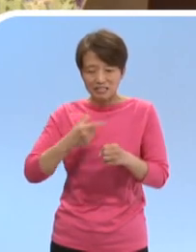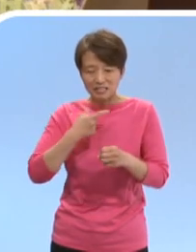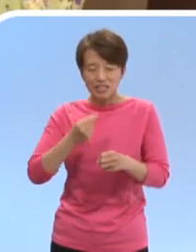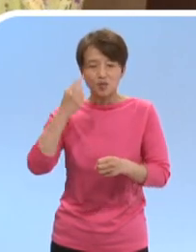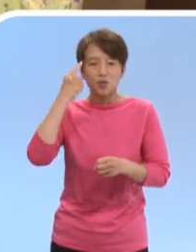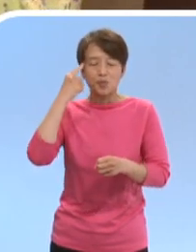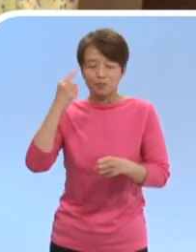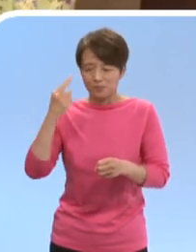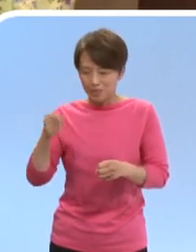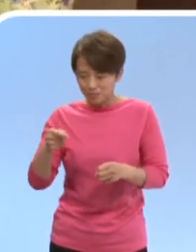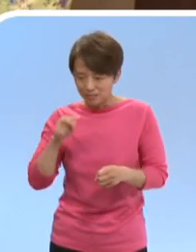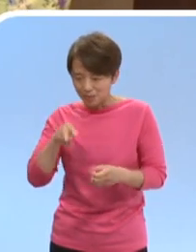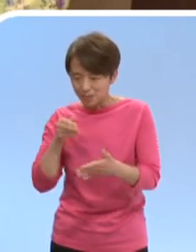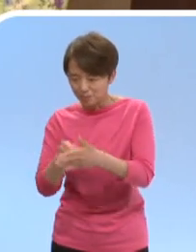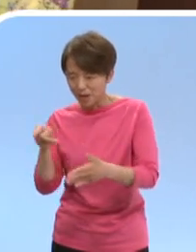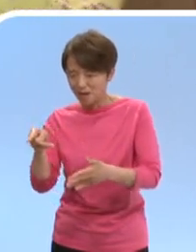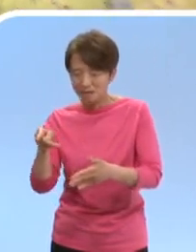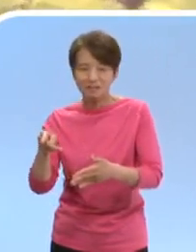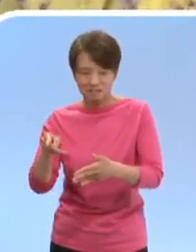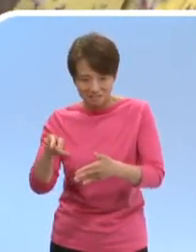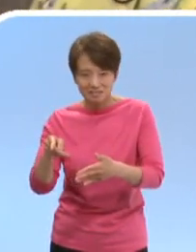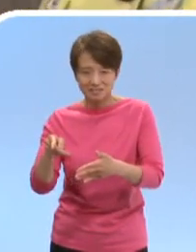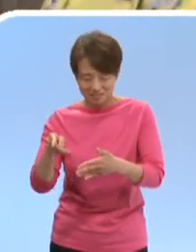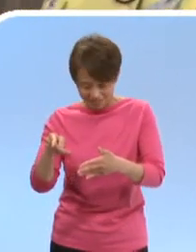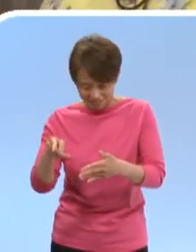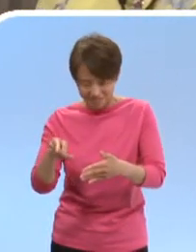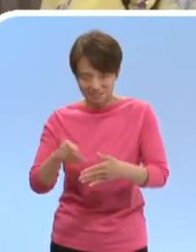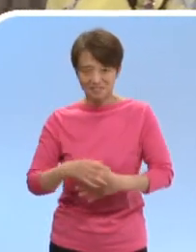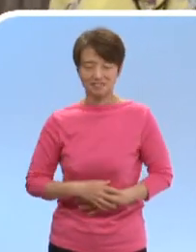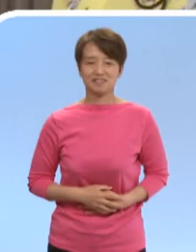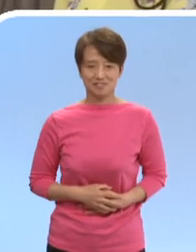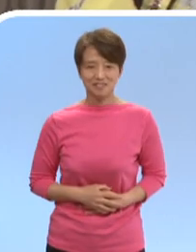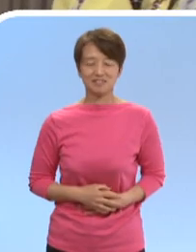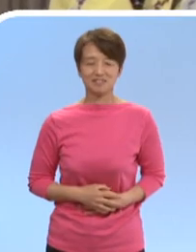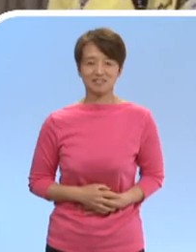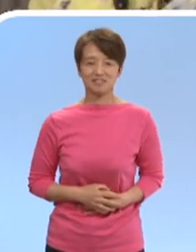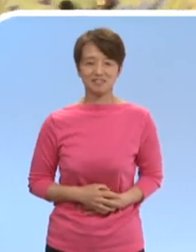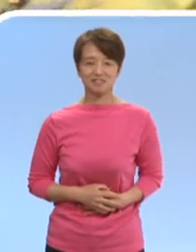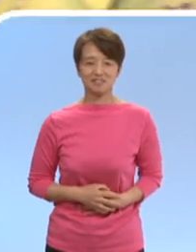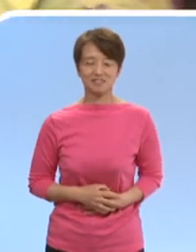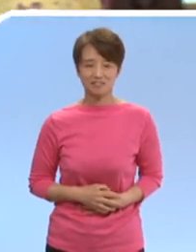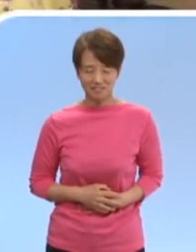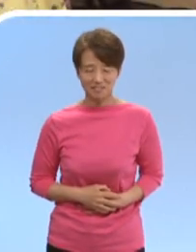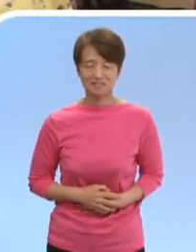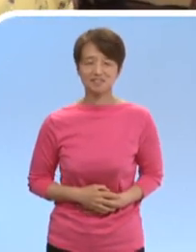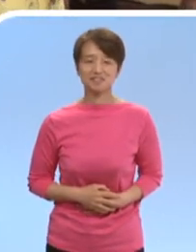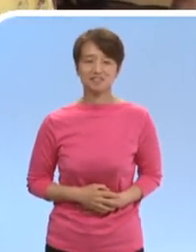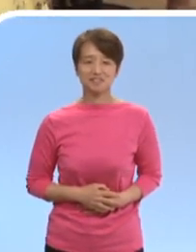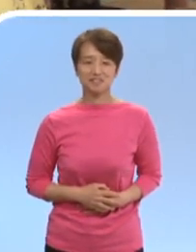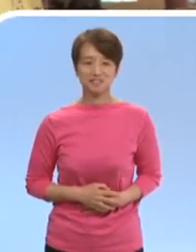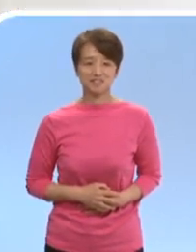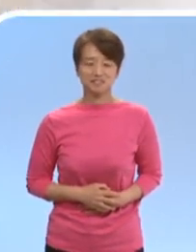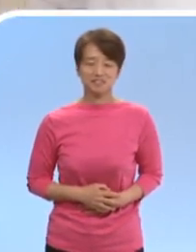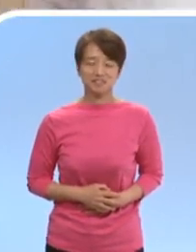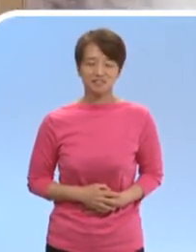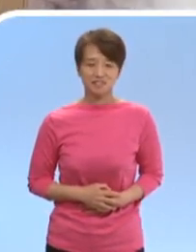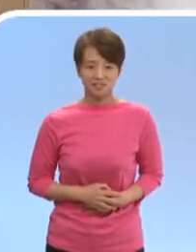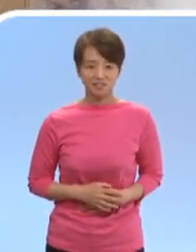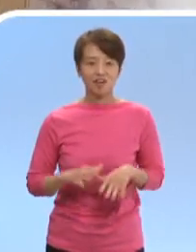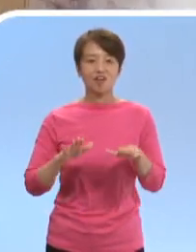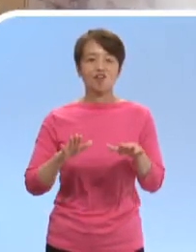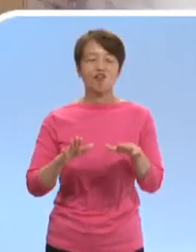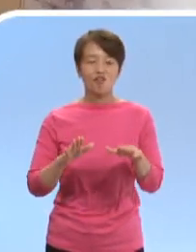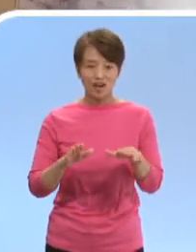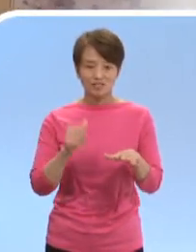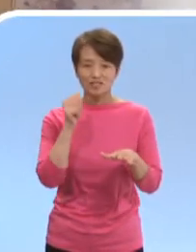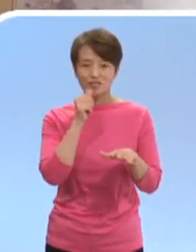たいと思います、はい、 今ちょっと噛んでたけどね。噛み締める前に 噛み締めた感じの噛み締めました。 あ、そうですか。